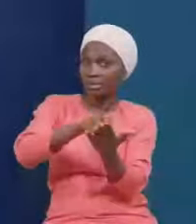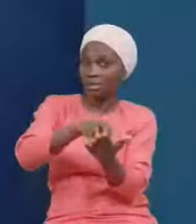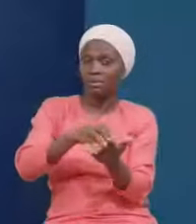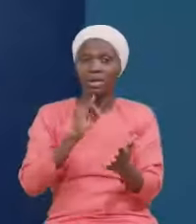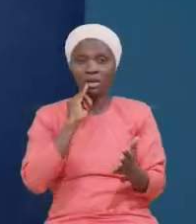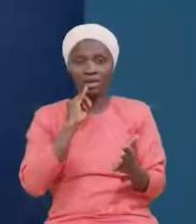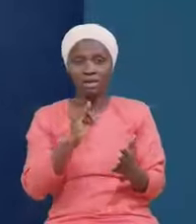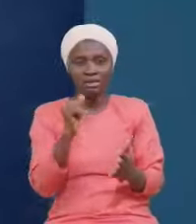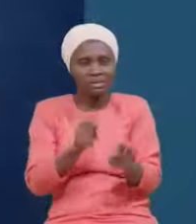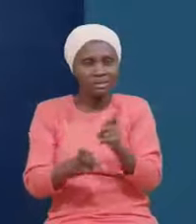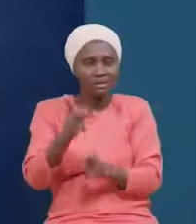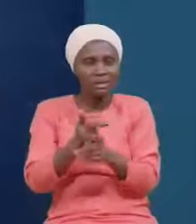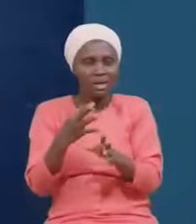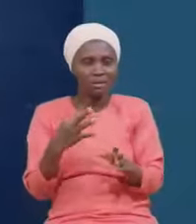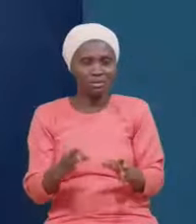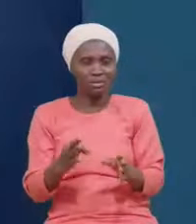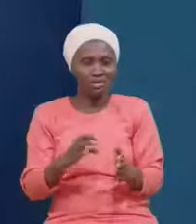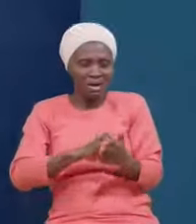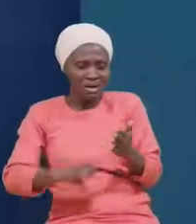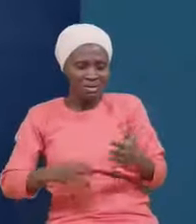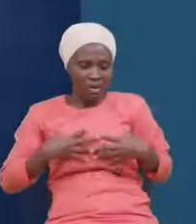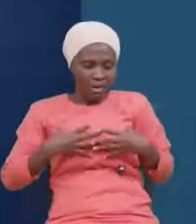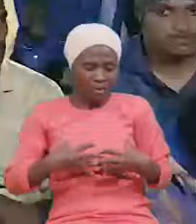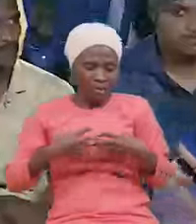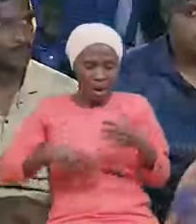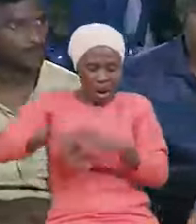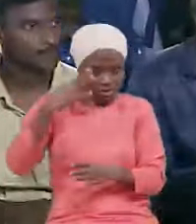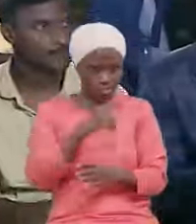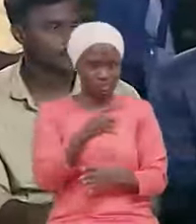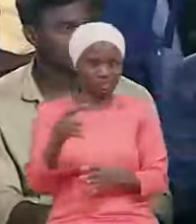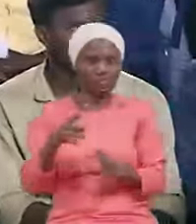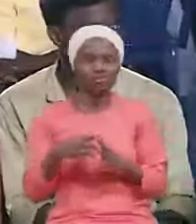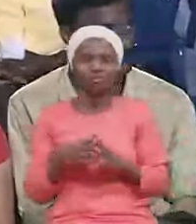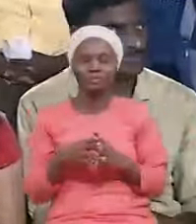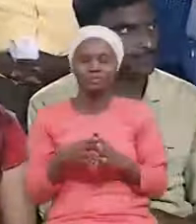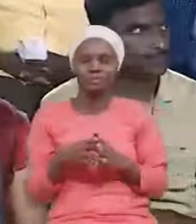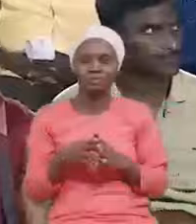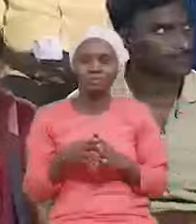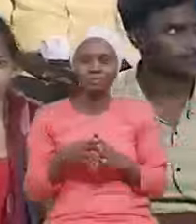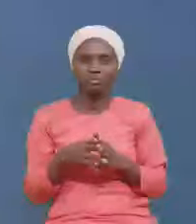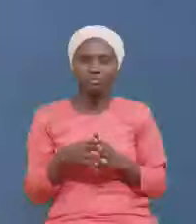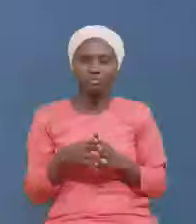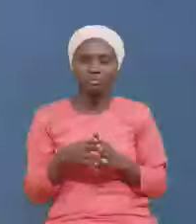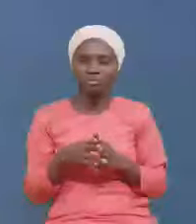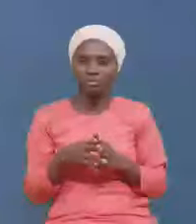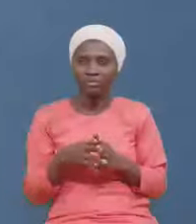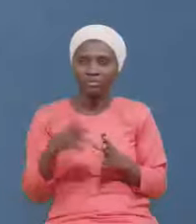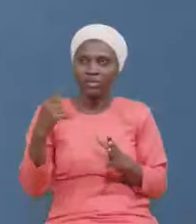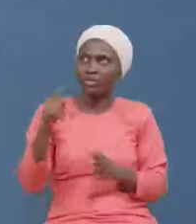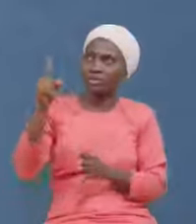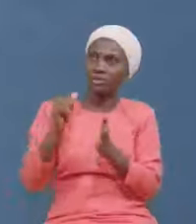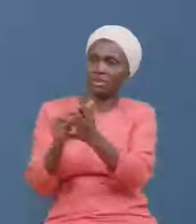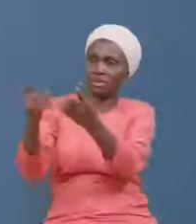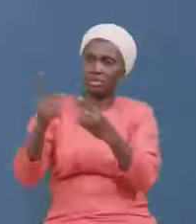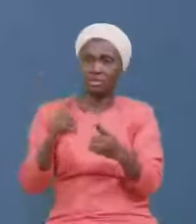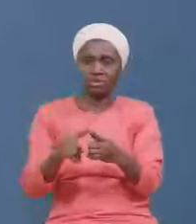is a kind of taking breath out of you. ఆ యొక్క వల మిమ్మల్ని ఊపిరాడకుండా చేస్తుంది. The one that comes to relieve